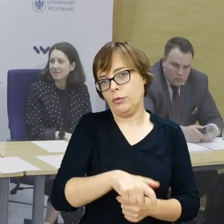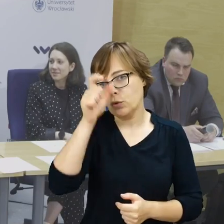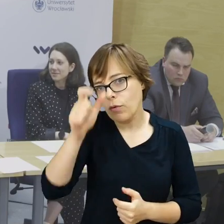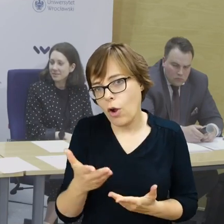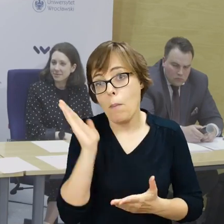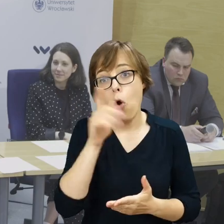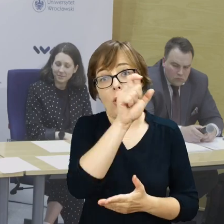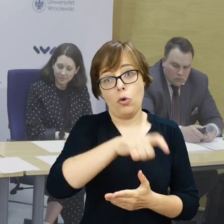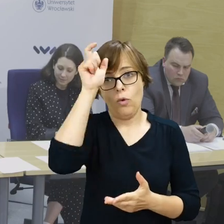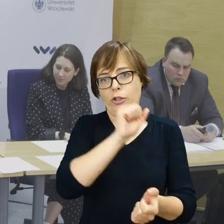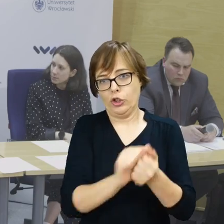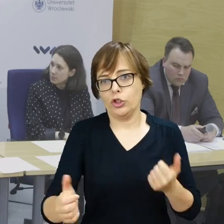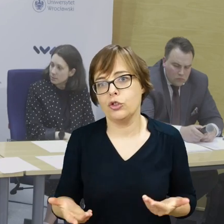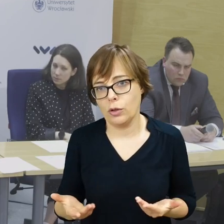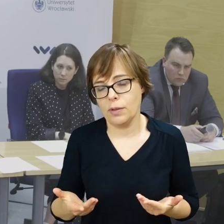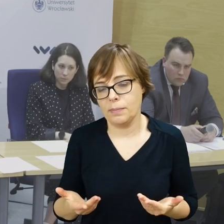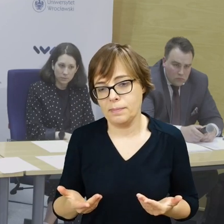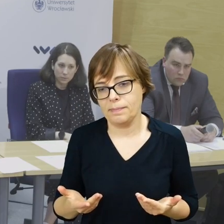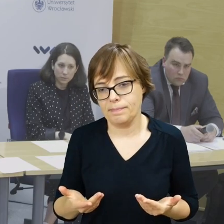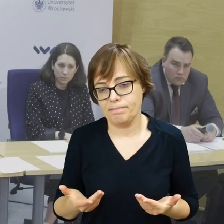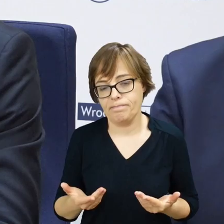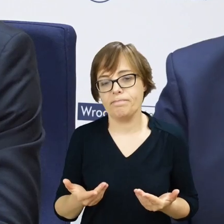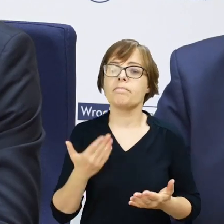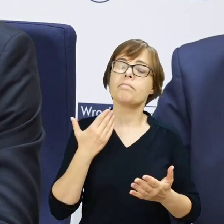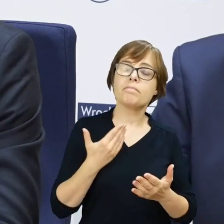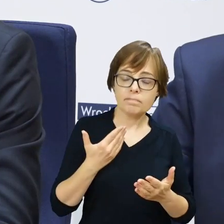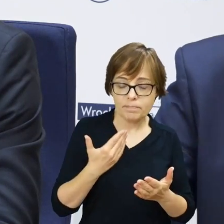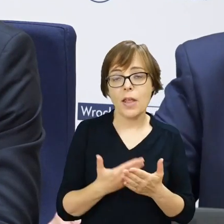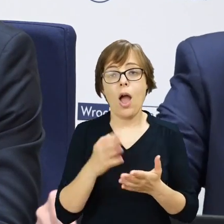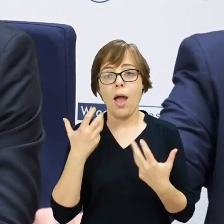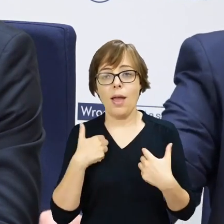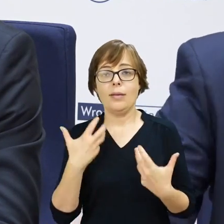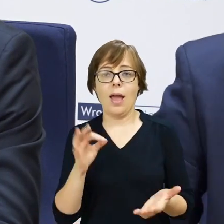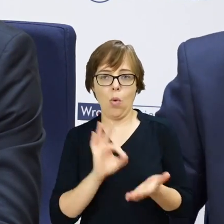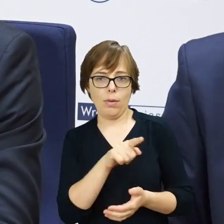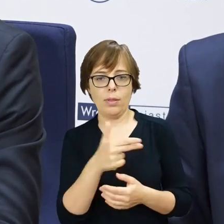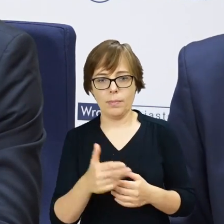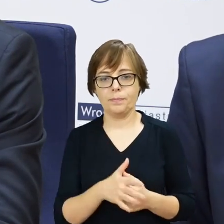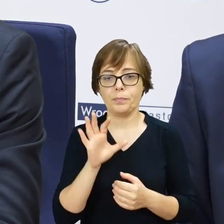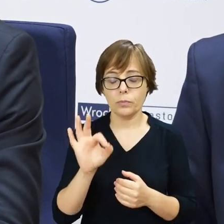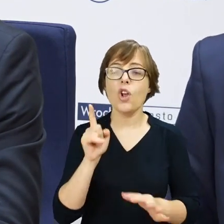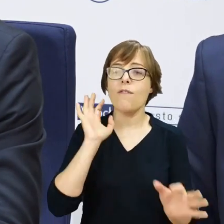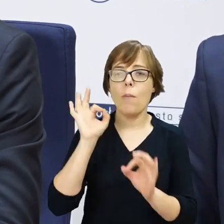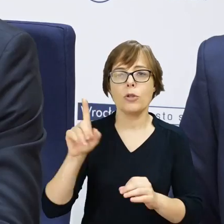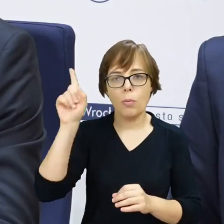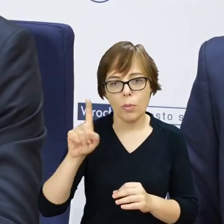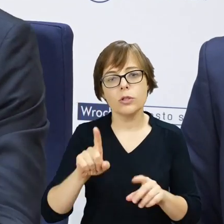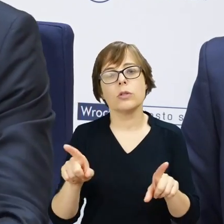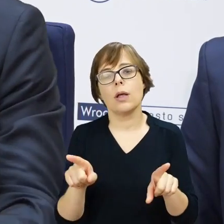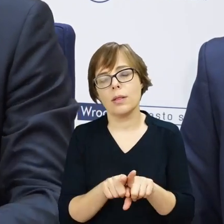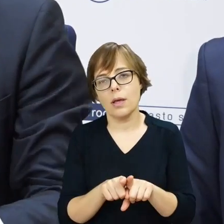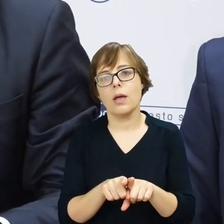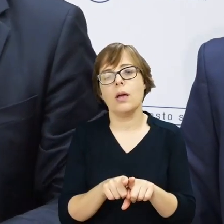w czysto teoretycznym założeniu informacja publiczna czy informacja o sprawie publicznej, czy to zwłaszcza konstytucyjne pojęcie